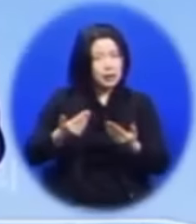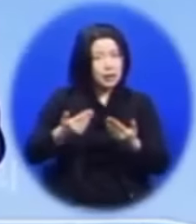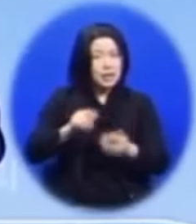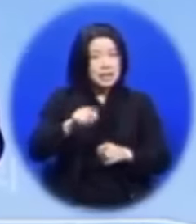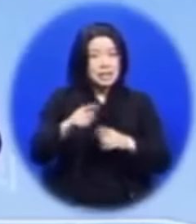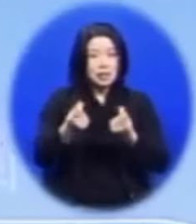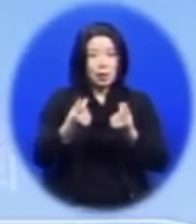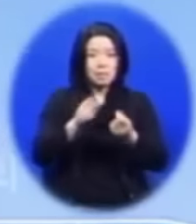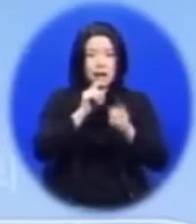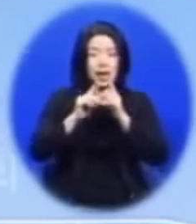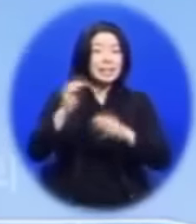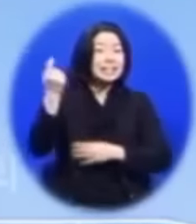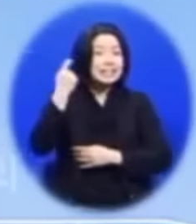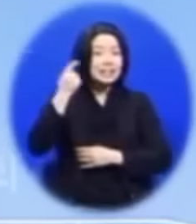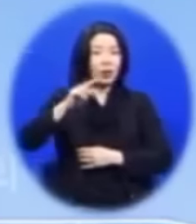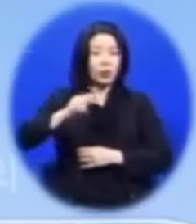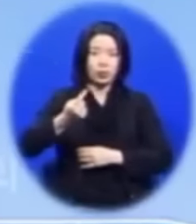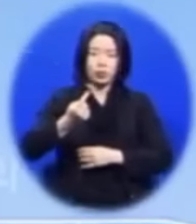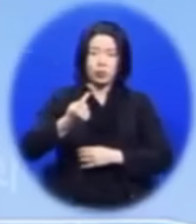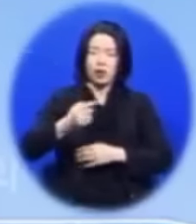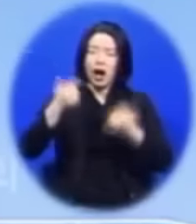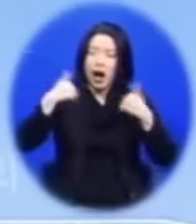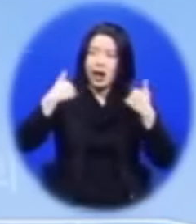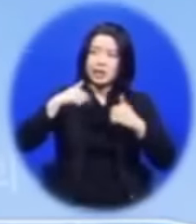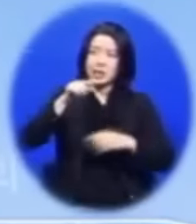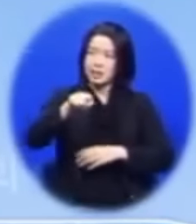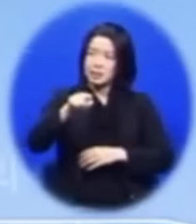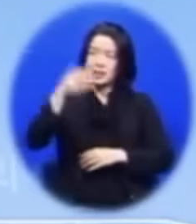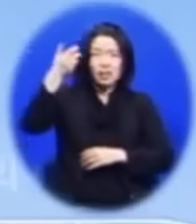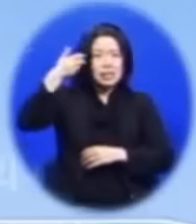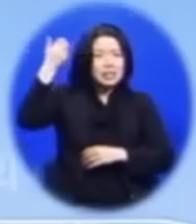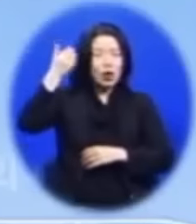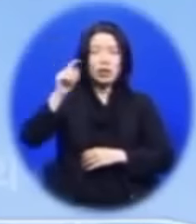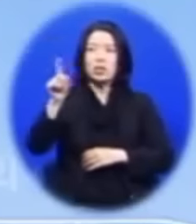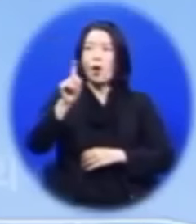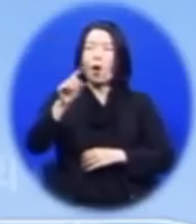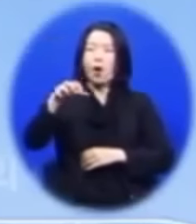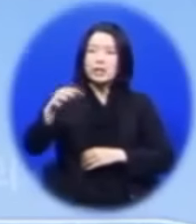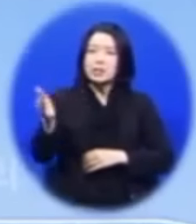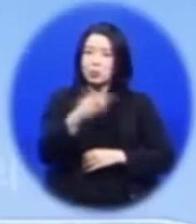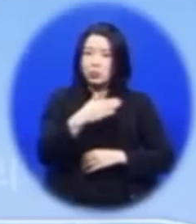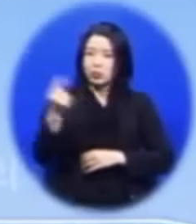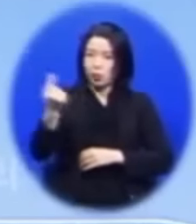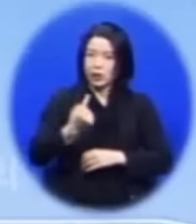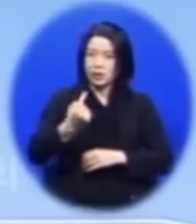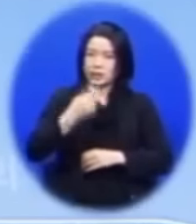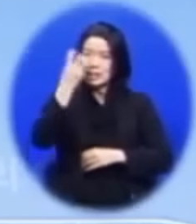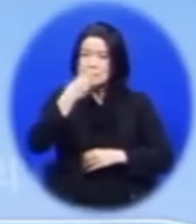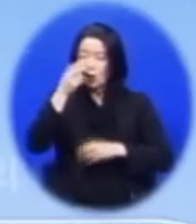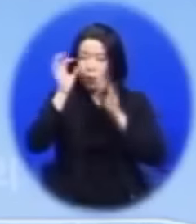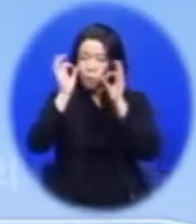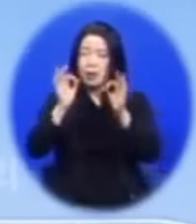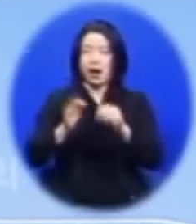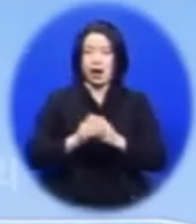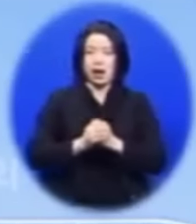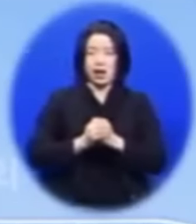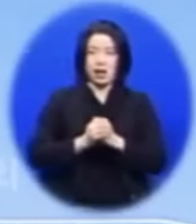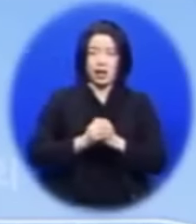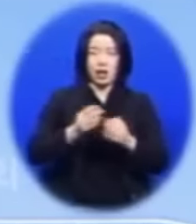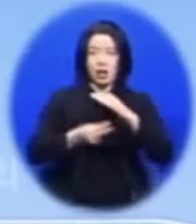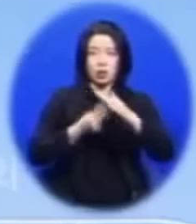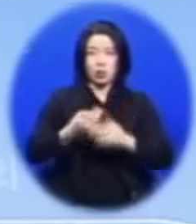들어도 항상이 영이 어디서부터 왔는지 점검하라는 겁니다 요한 사도가